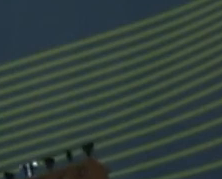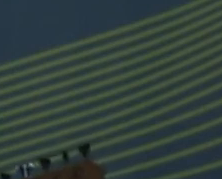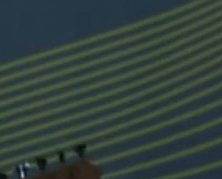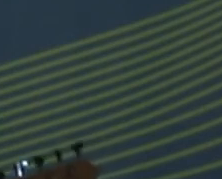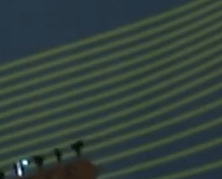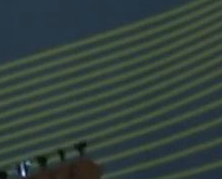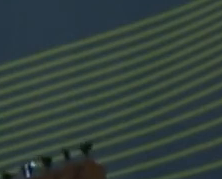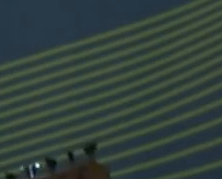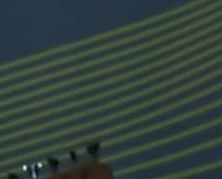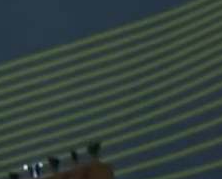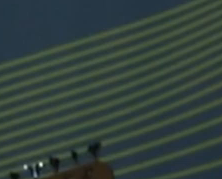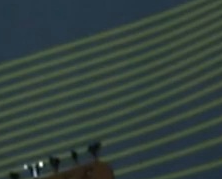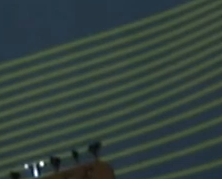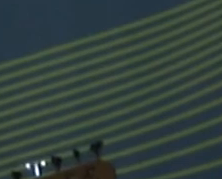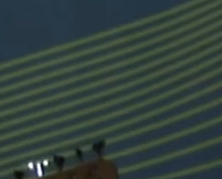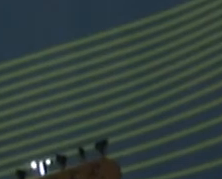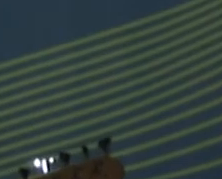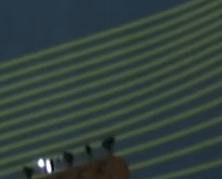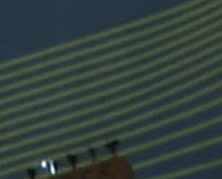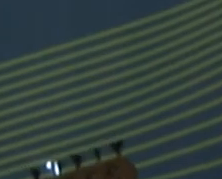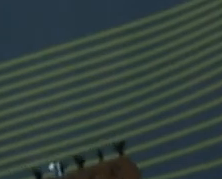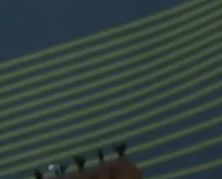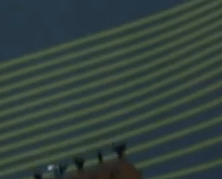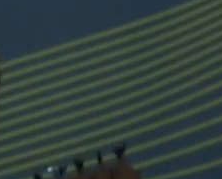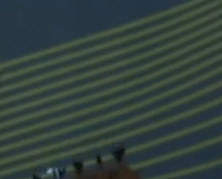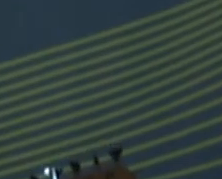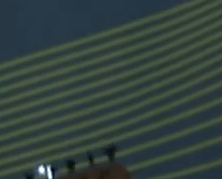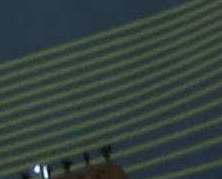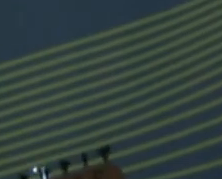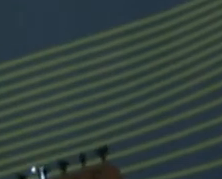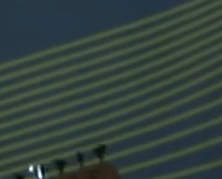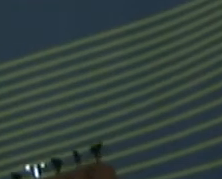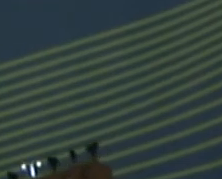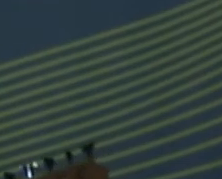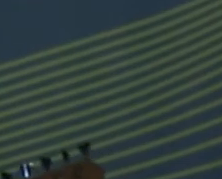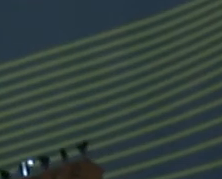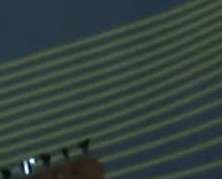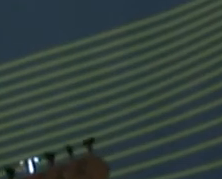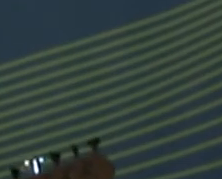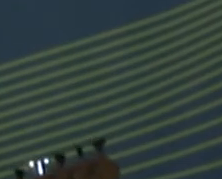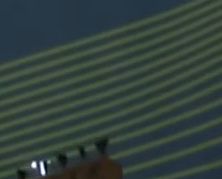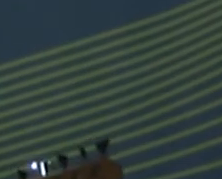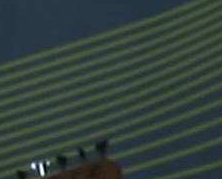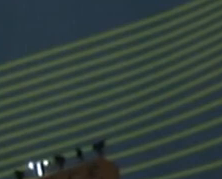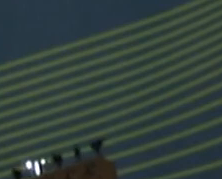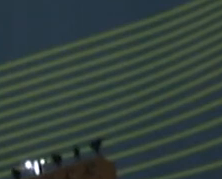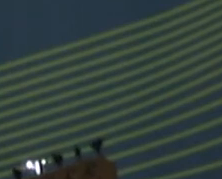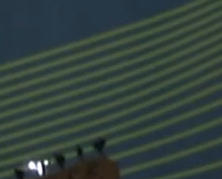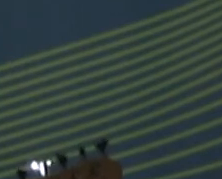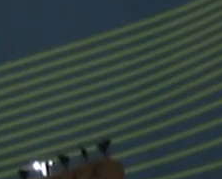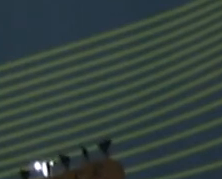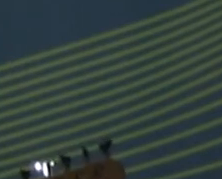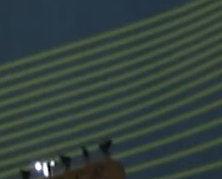soumis au Saint-Esprit, parce que nous avons peut-être voulu mettre en avant nos méthodes, notre personne, notre manière de faire,